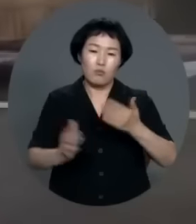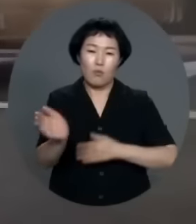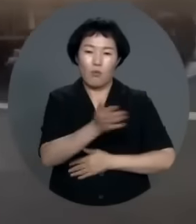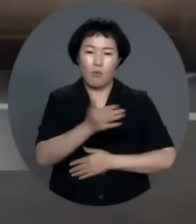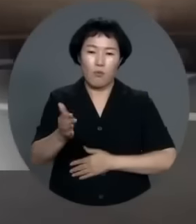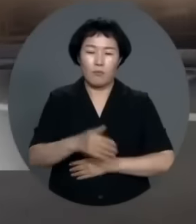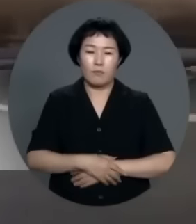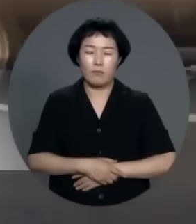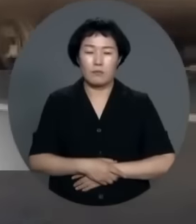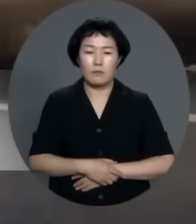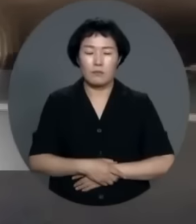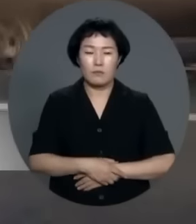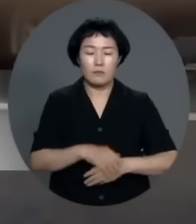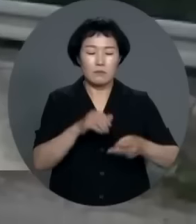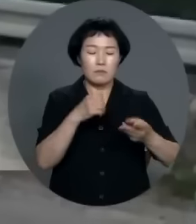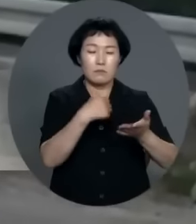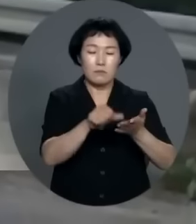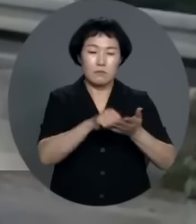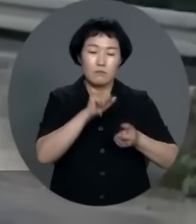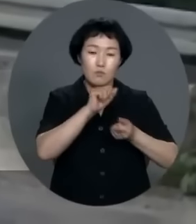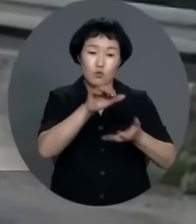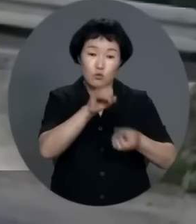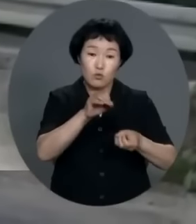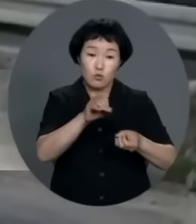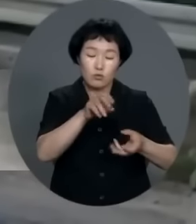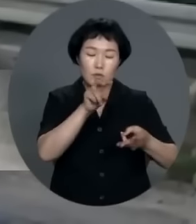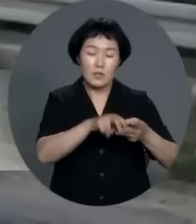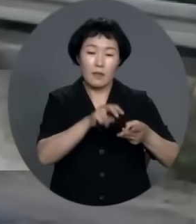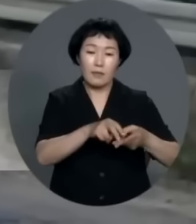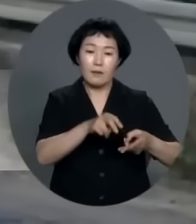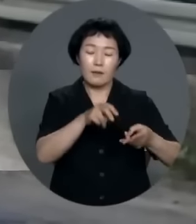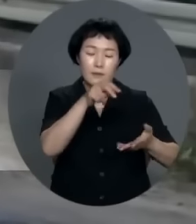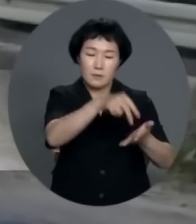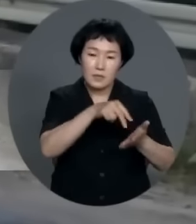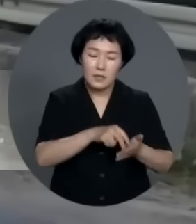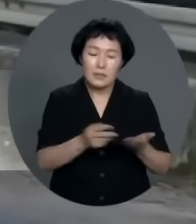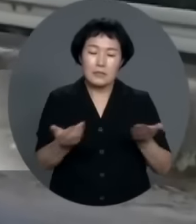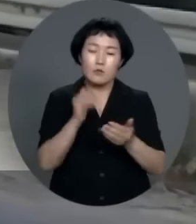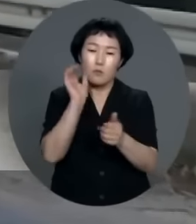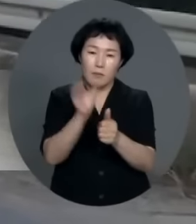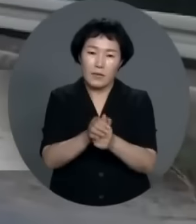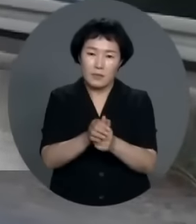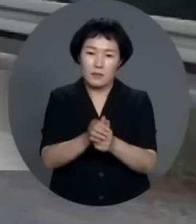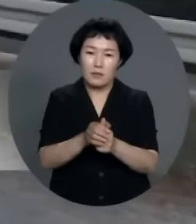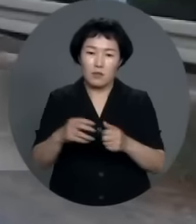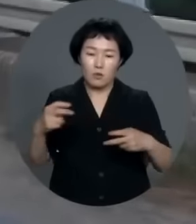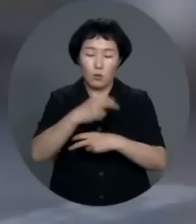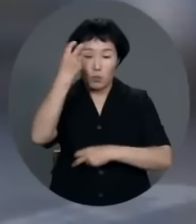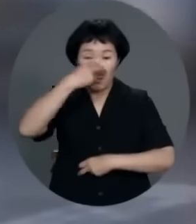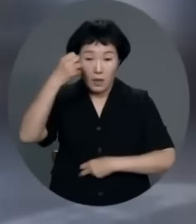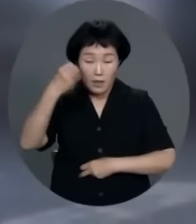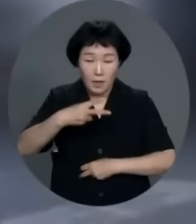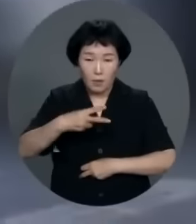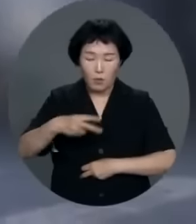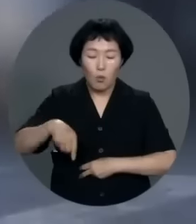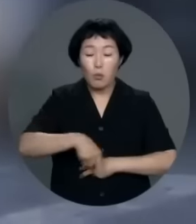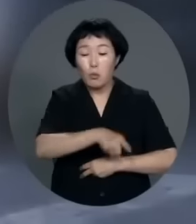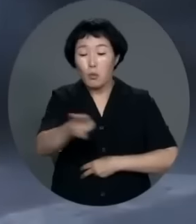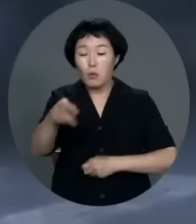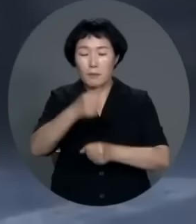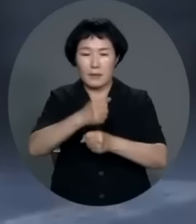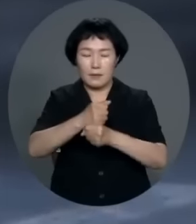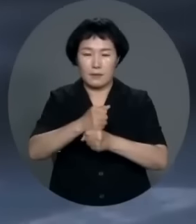물류센터 측은 직원을 배치해 차량 통행을 관리하고 우회도로를 내는데도 협조하기로 했습니다. 하지만 그 사이